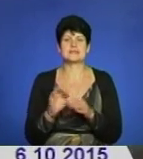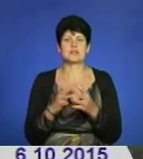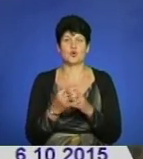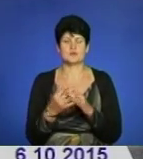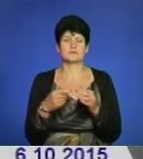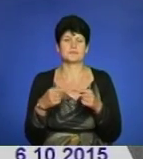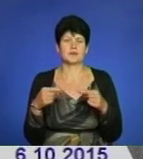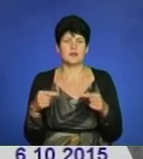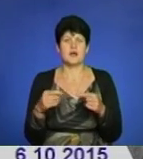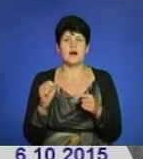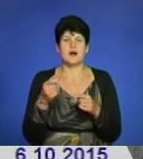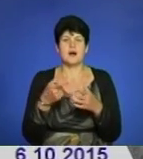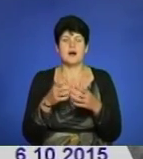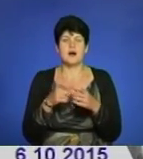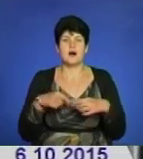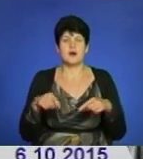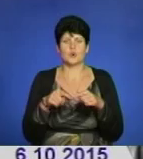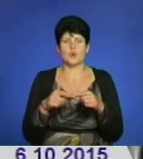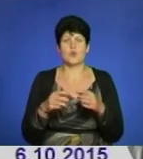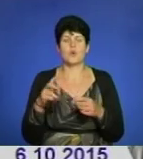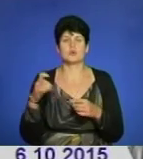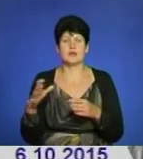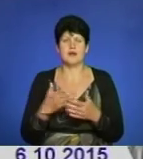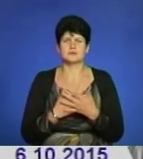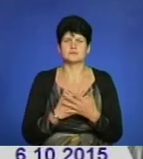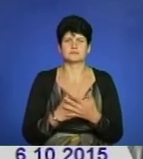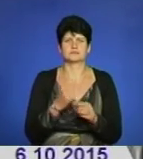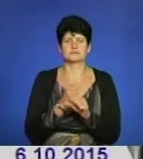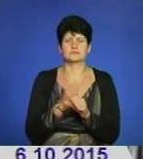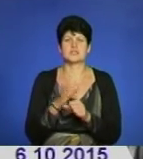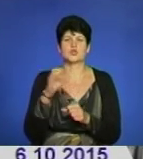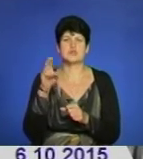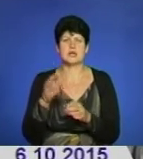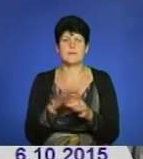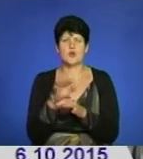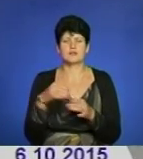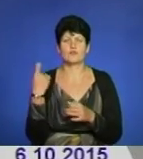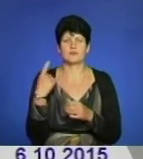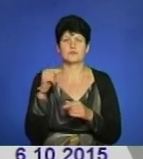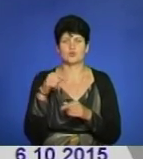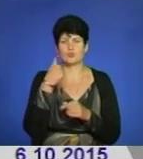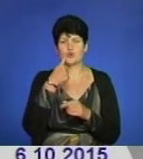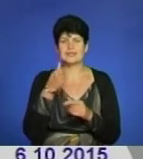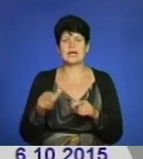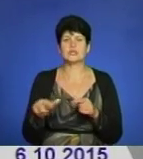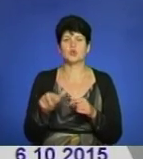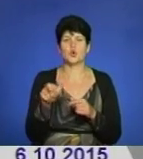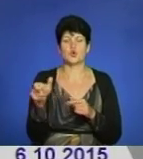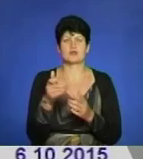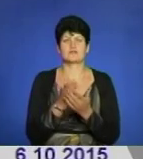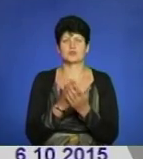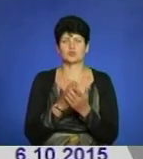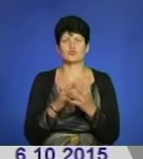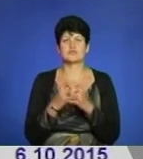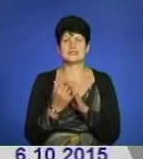сільгосппродукції, агрохолдингу активно реалізовують соціальні проекти в області. Лише цього року на дороги та інфраструктуру у